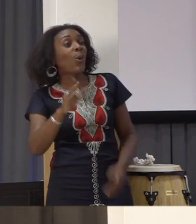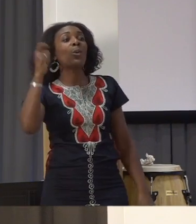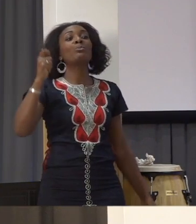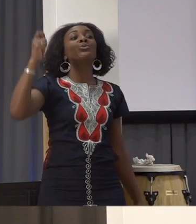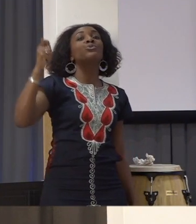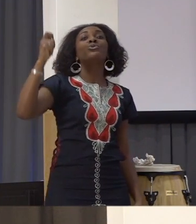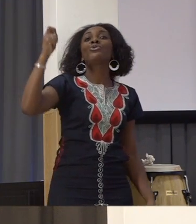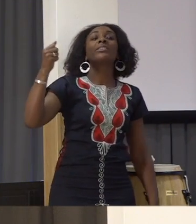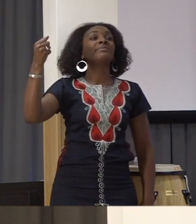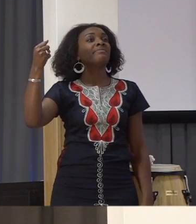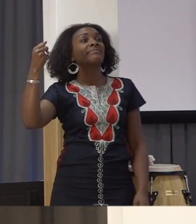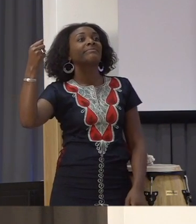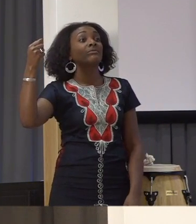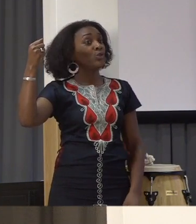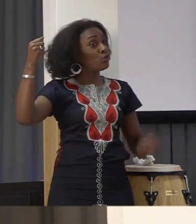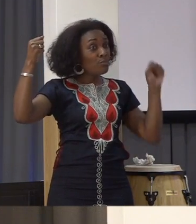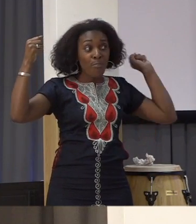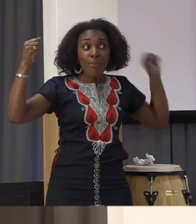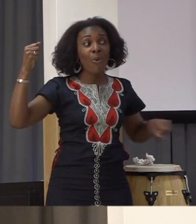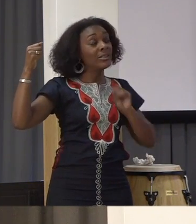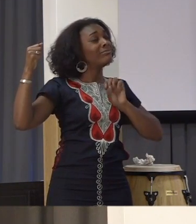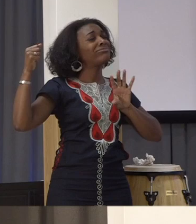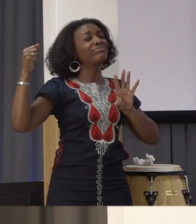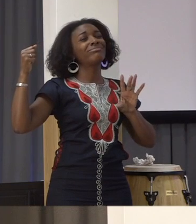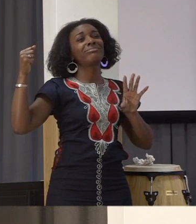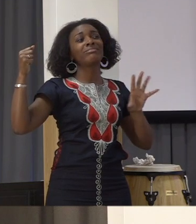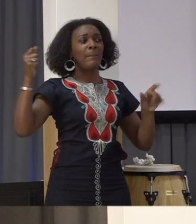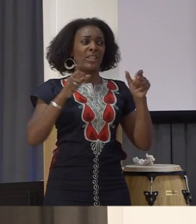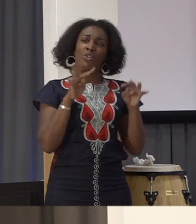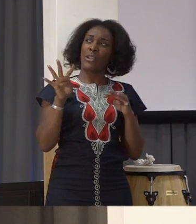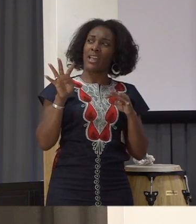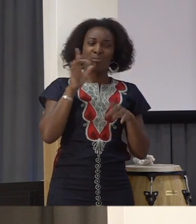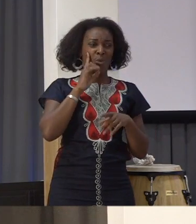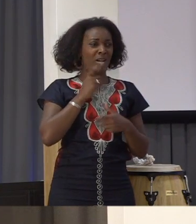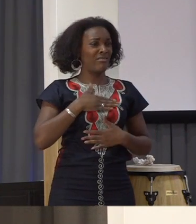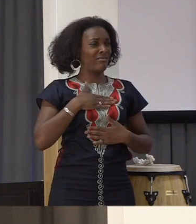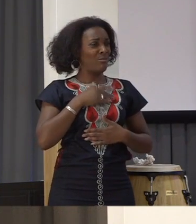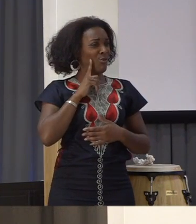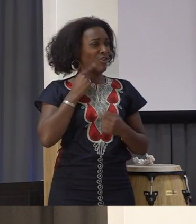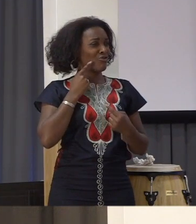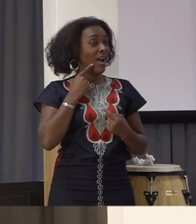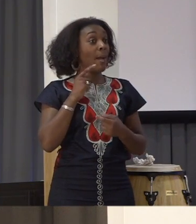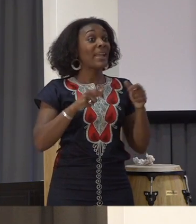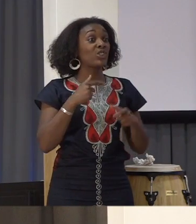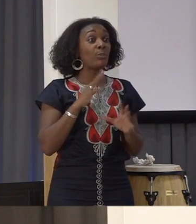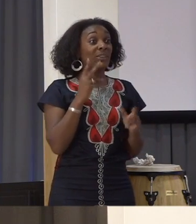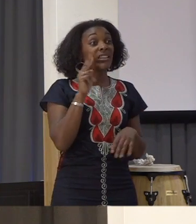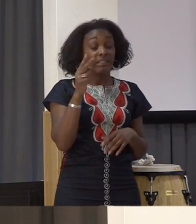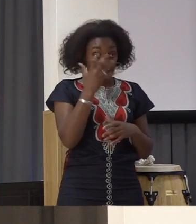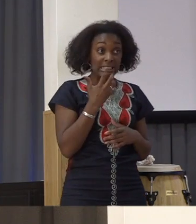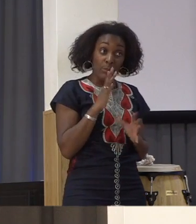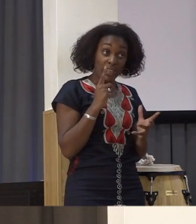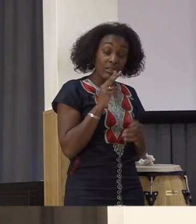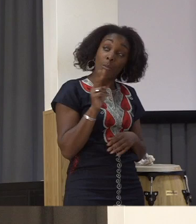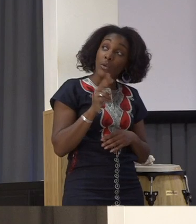importe, tu peux refléter la joie du Seigneur. Et tu sais ce qui va se passer? Ceux qui sont tristes vont le